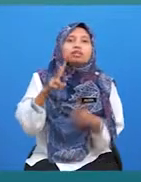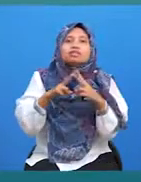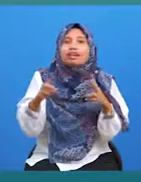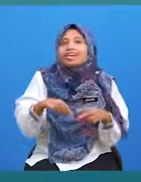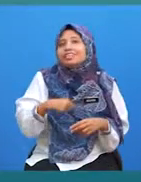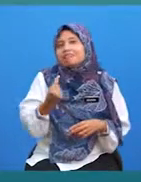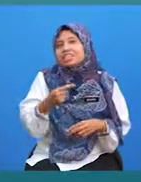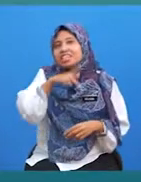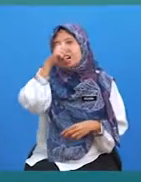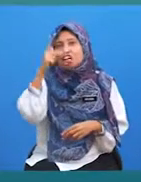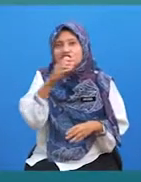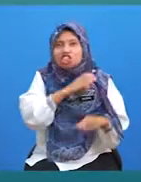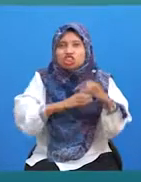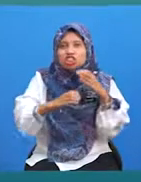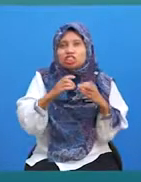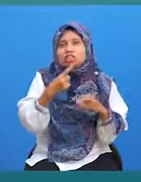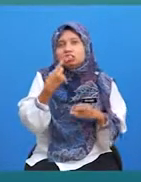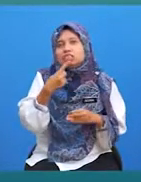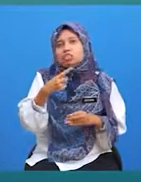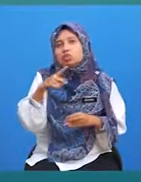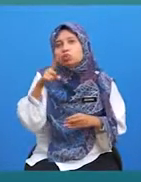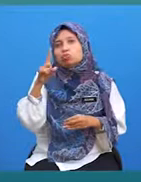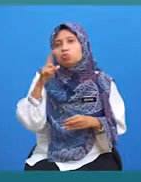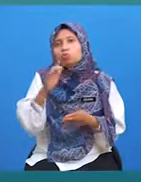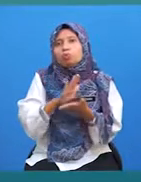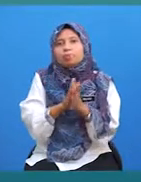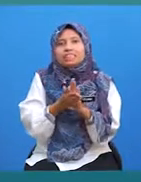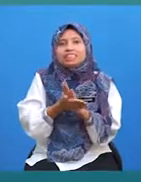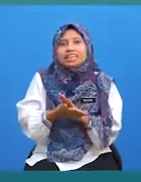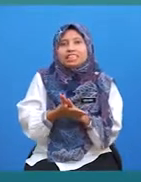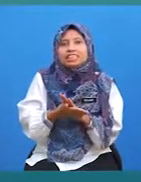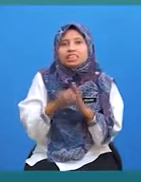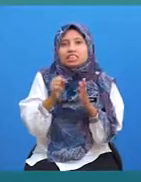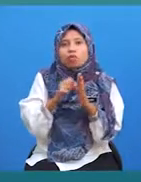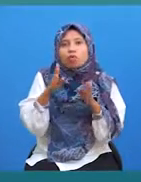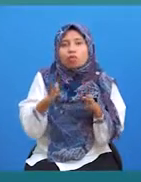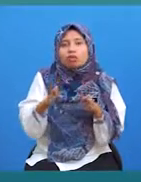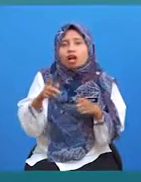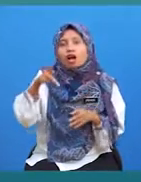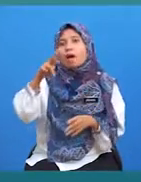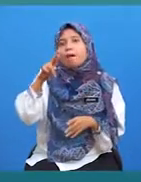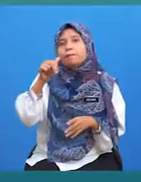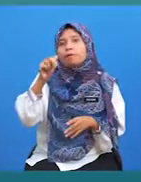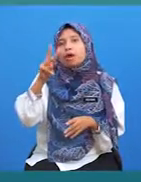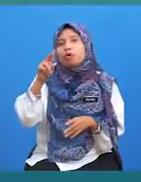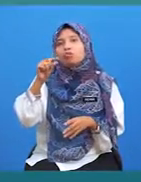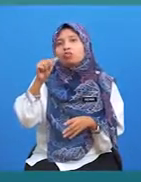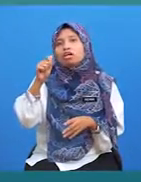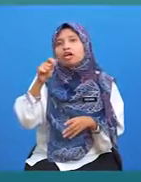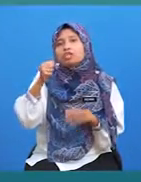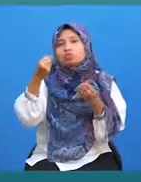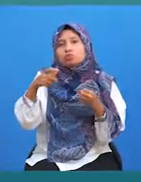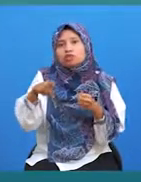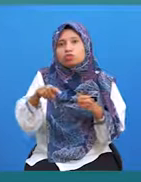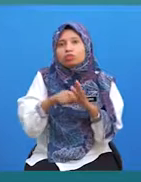gembira kerana cita-citanya untuk menjadi pramugari sudah pun tercapai setelah